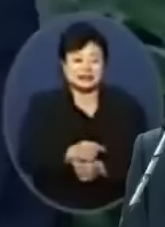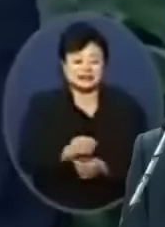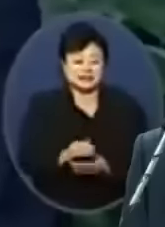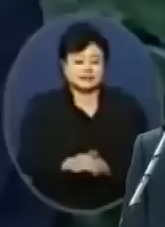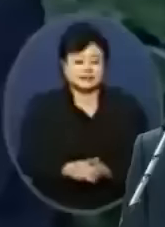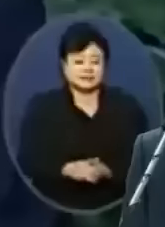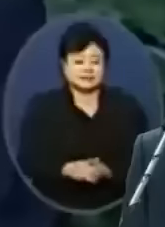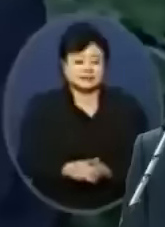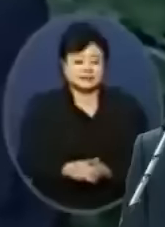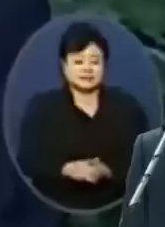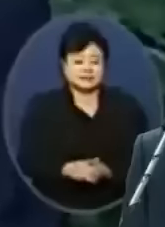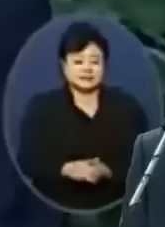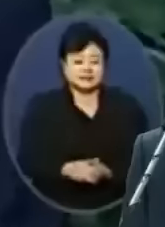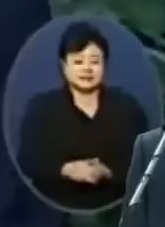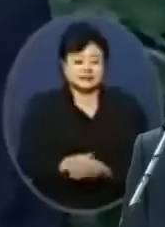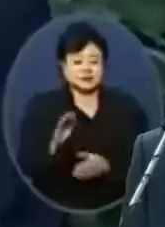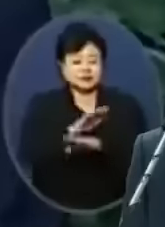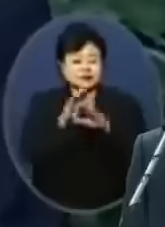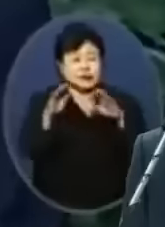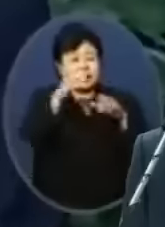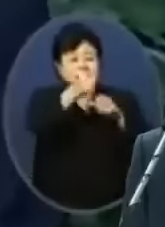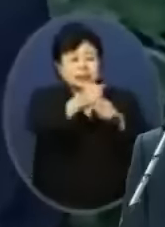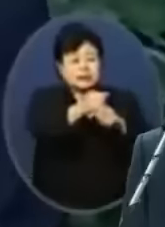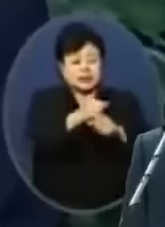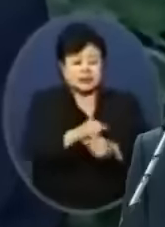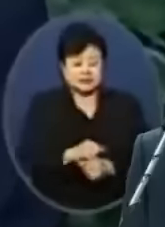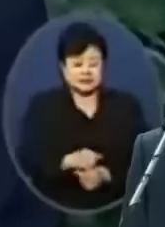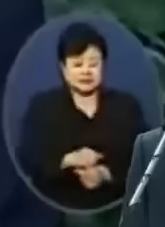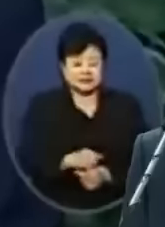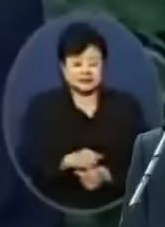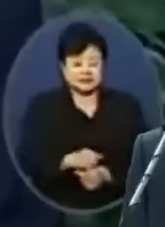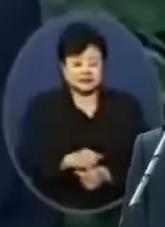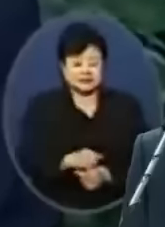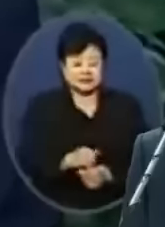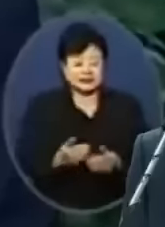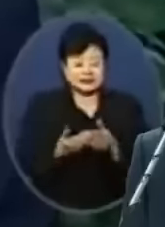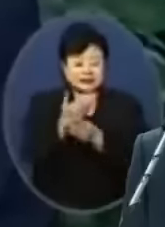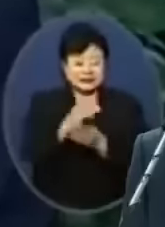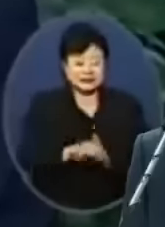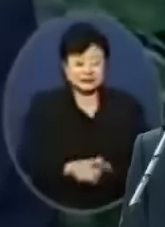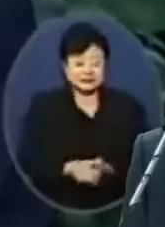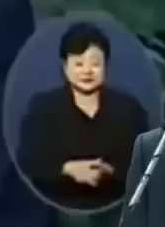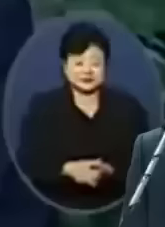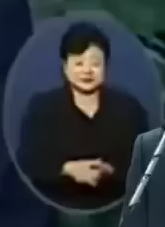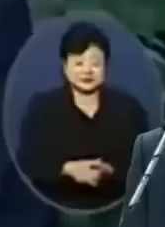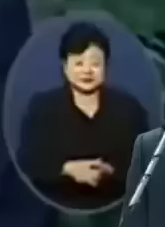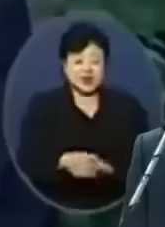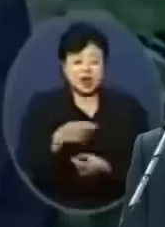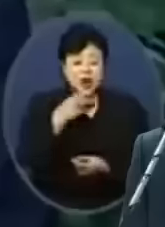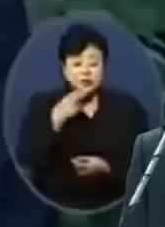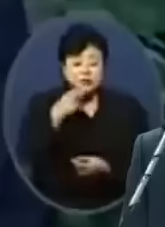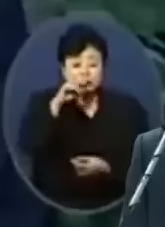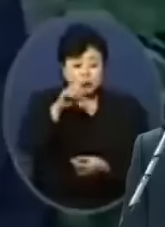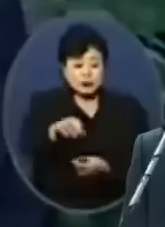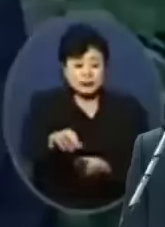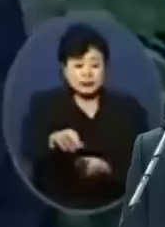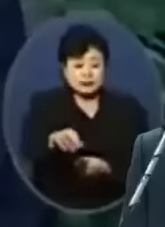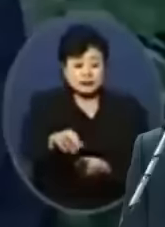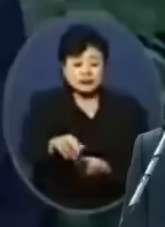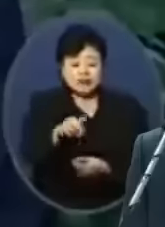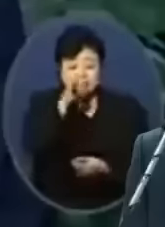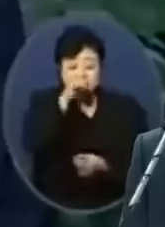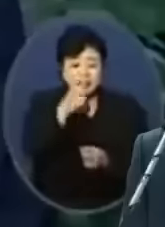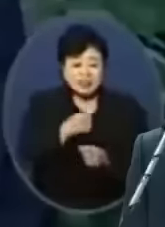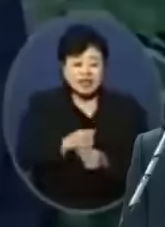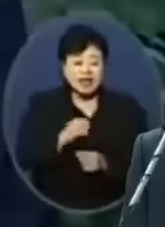것입니다. 궁창은 생겨나라, 없는 데서 생겨나는 것입니다. 없는 데서 있게